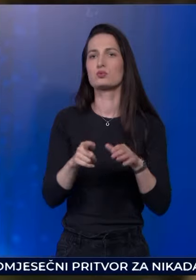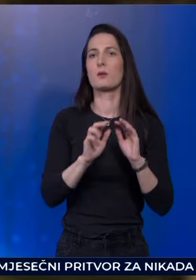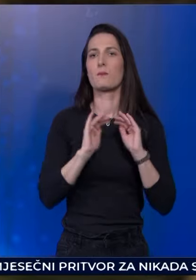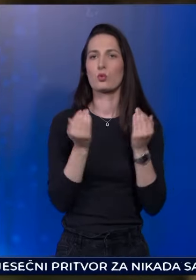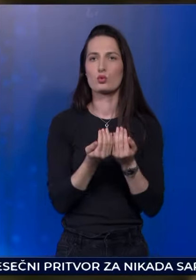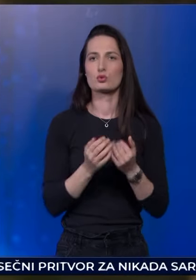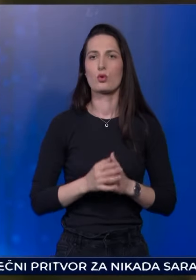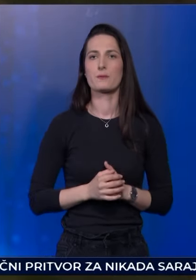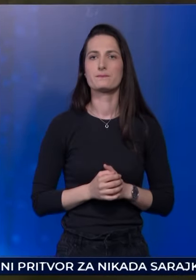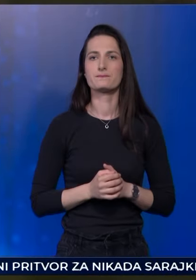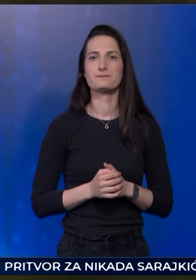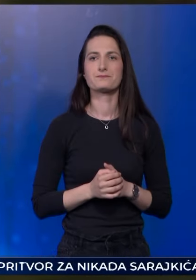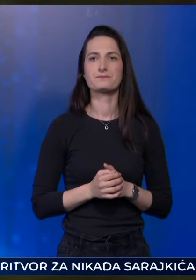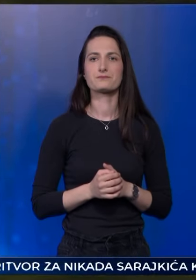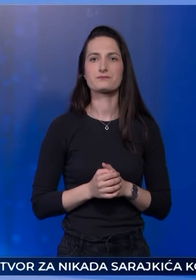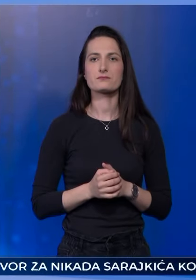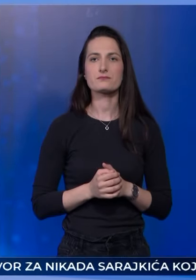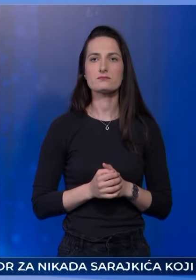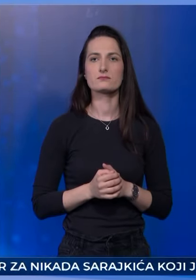prostor.